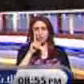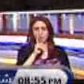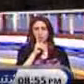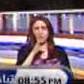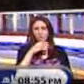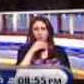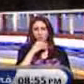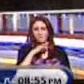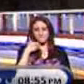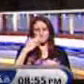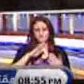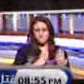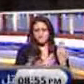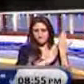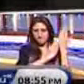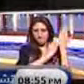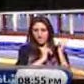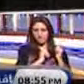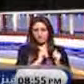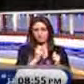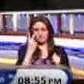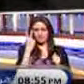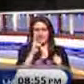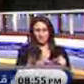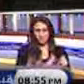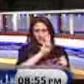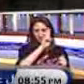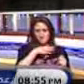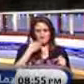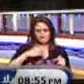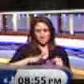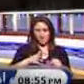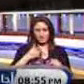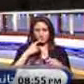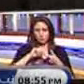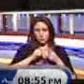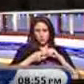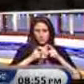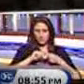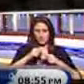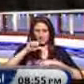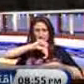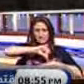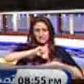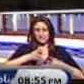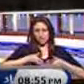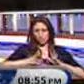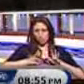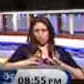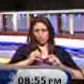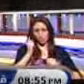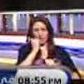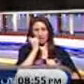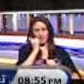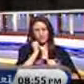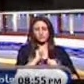شهداء المذبحة ودفاعهم اللي أنا بأشرف أن أنا أكون واحد من دفاع المجني